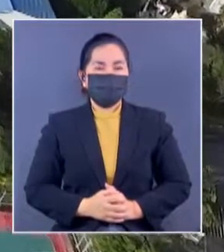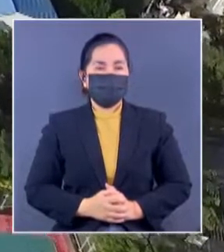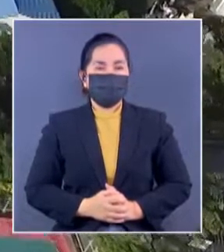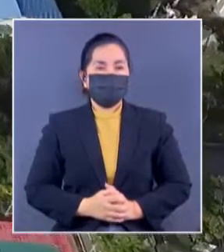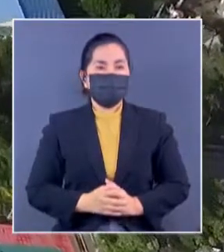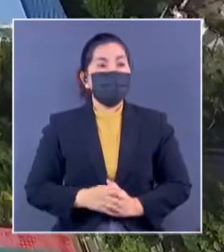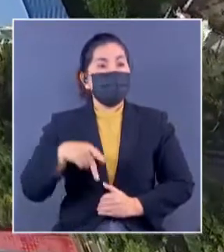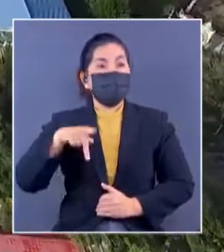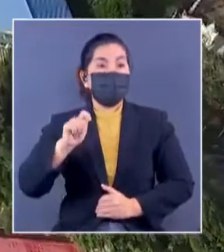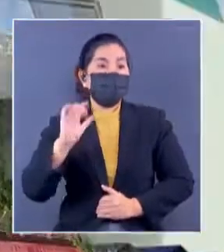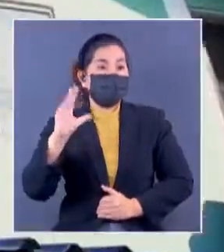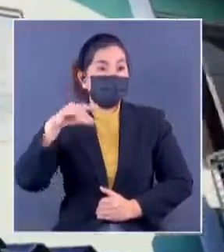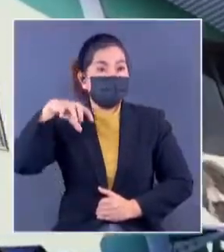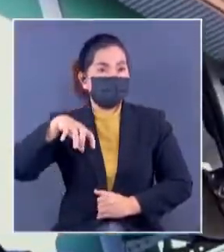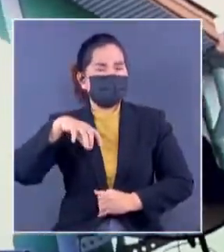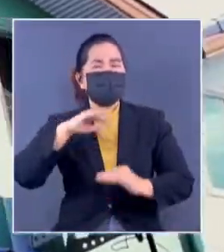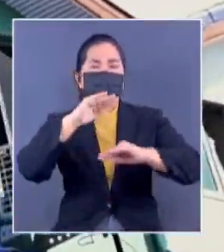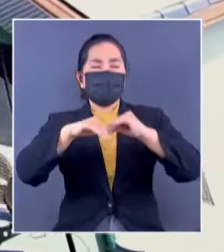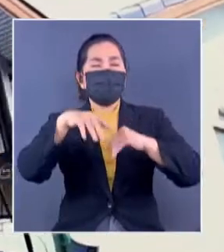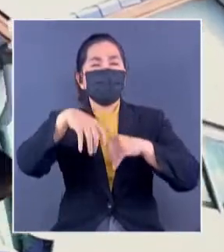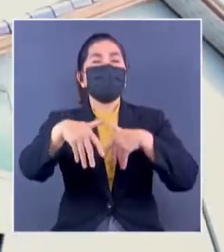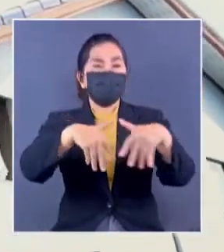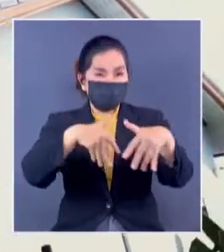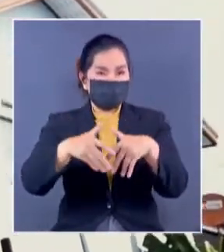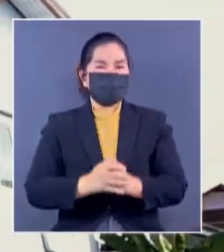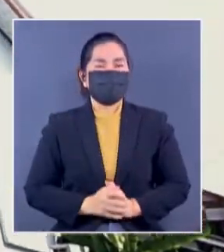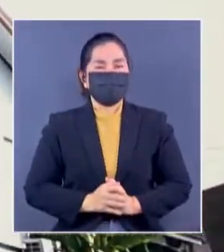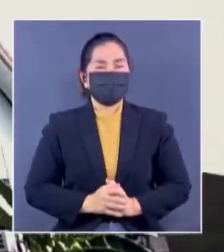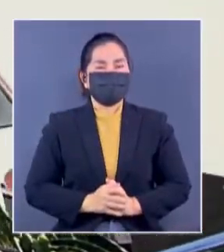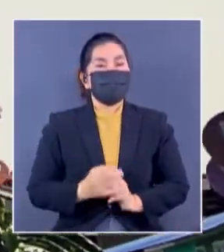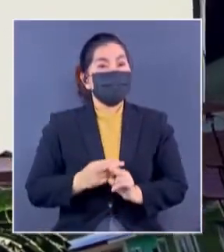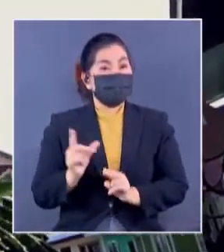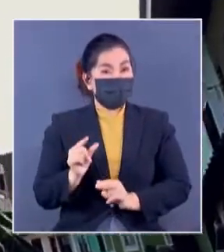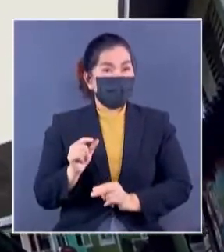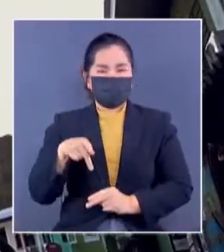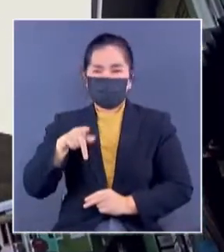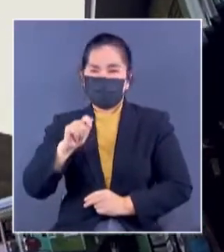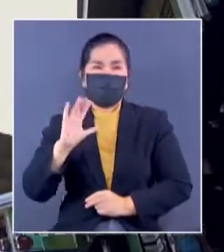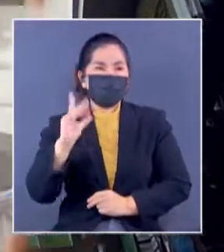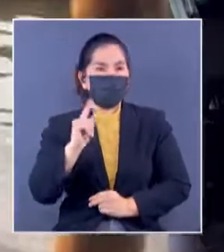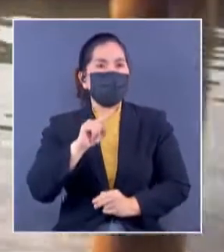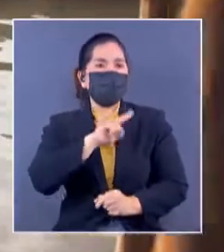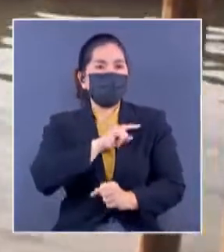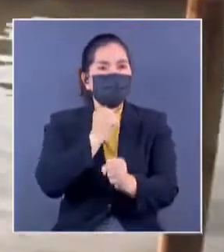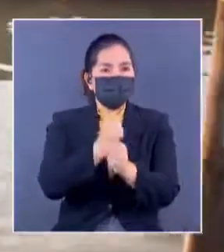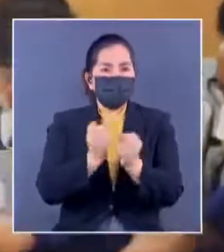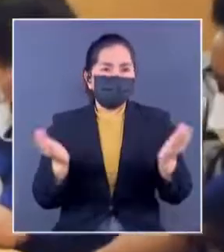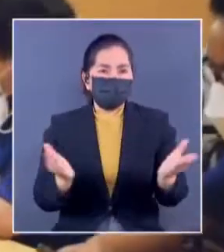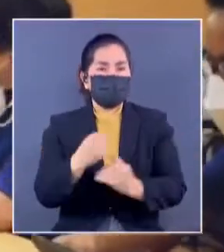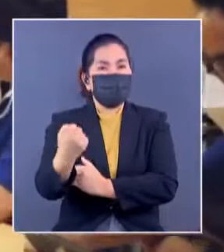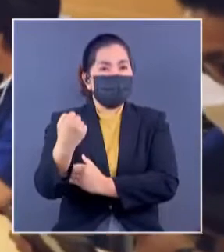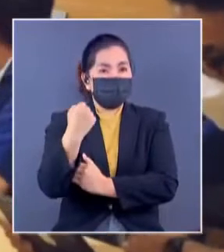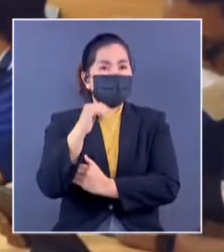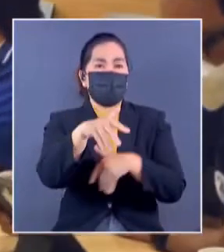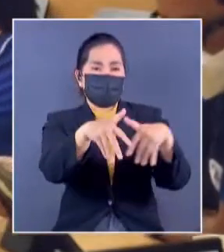สถาบันพัฒนาองค์กรชุมชนองค์การมหาชนหรือพอ.ช.ดำเนินการเสริมสร้างความเข้มแข็งข